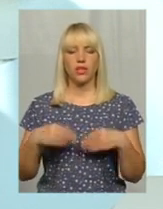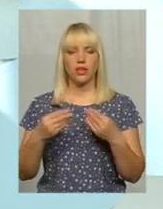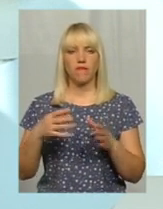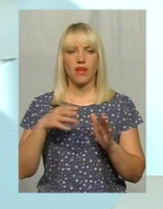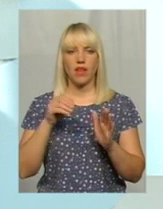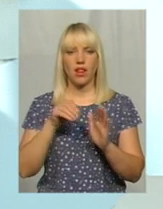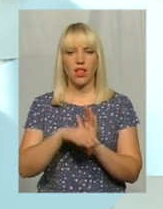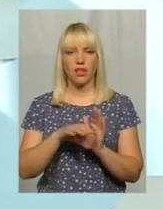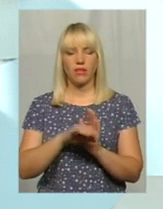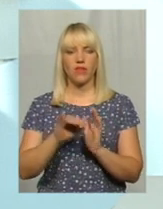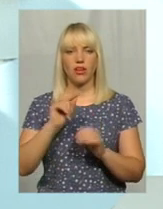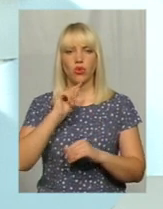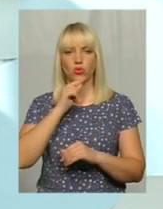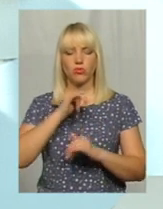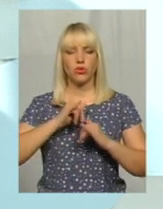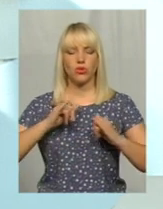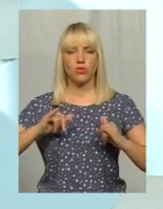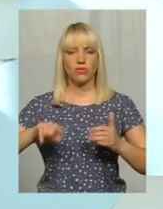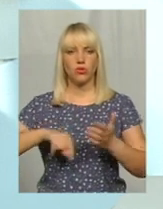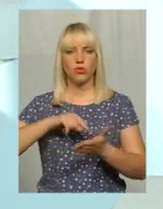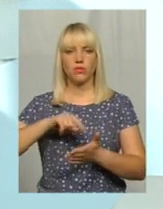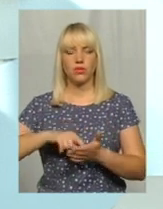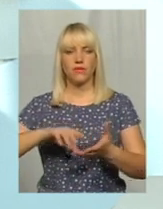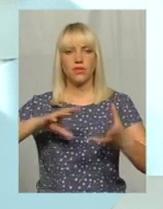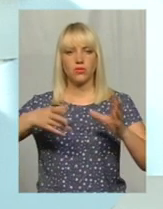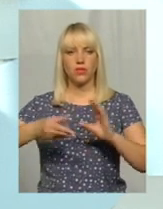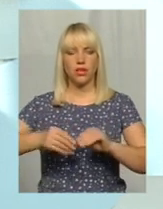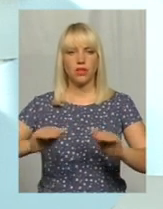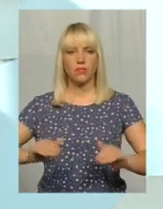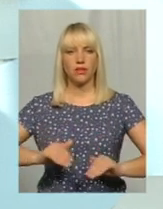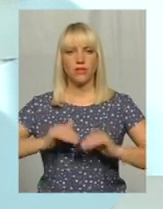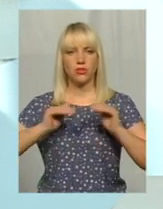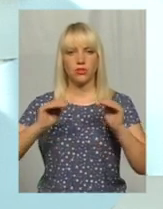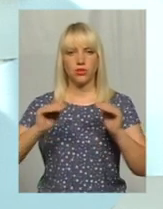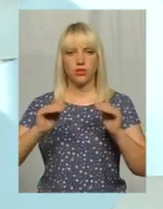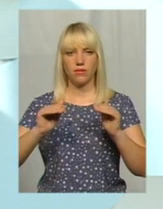в економічний розвиток міста, в результаті підвищується